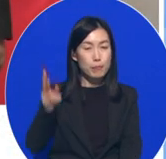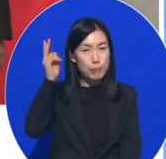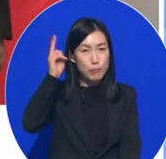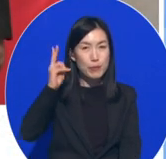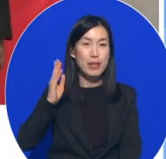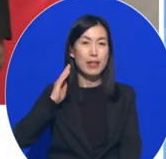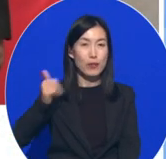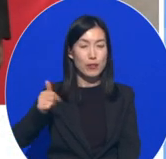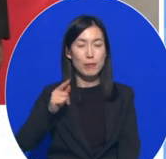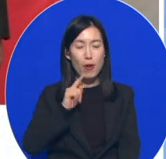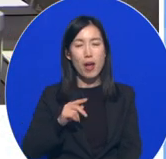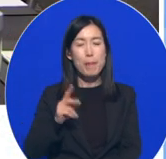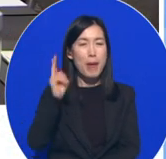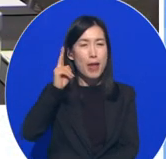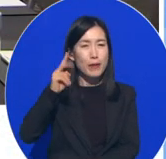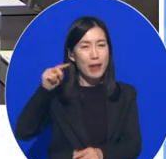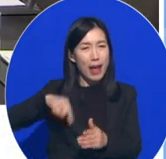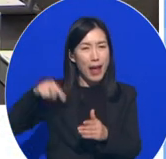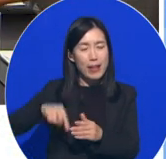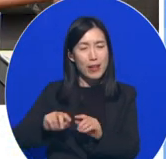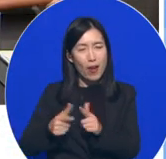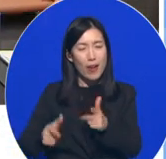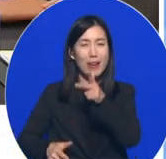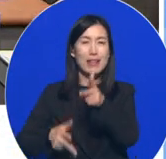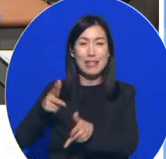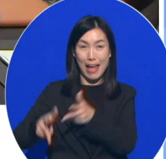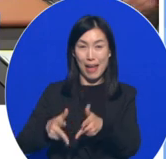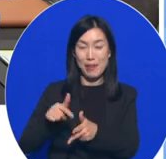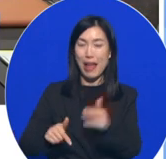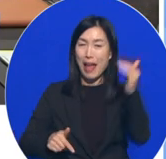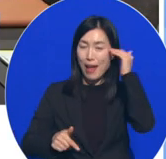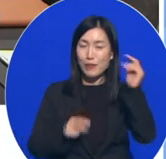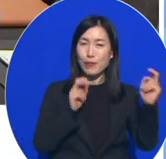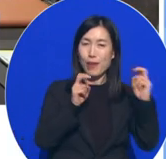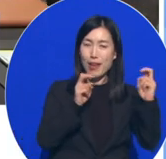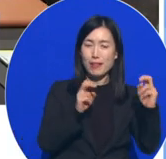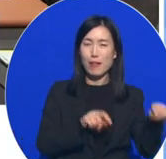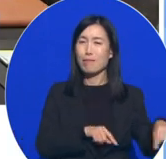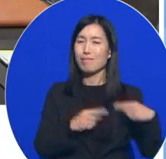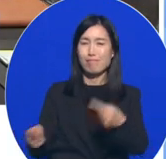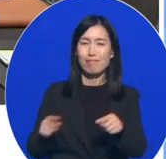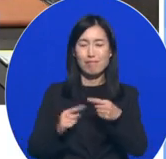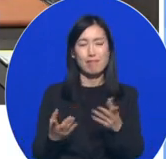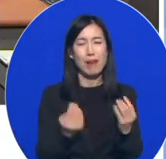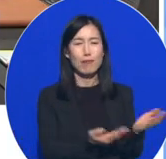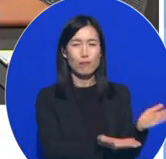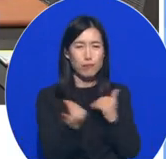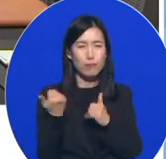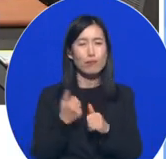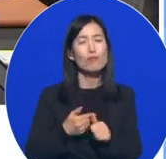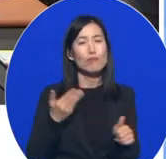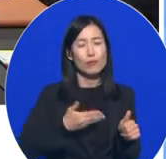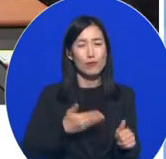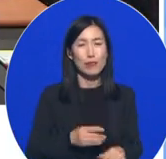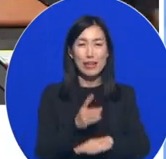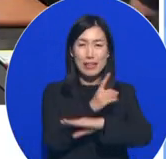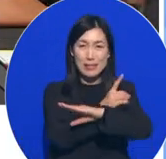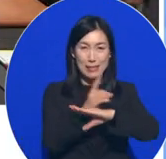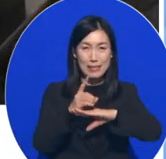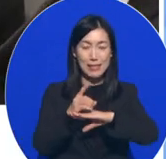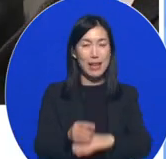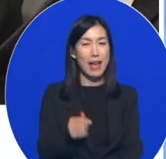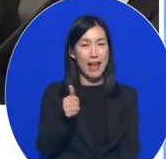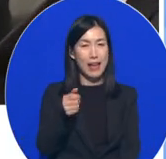역시 페루가 검토 중인 다양한 인프라 사업에 한국 기업들의 활발한 참여를 기대한다며 디지털과 AI 분야